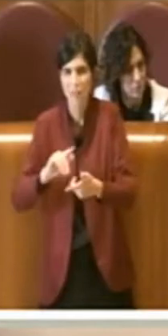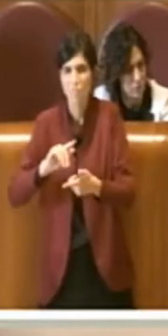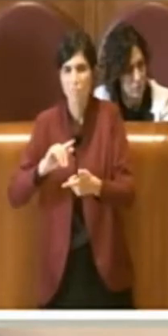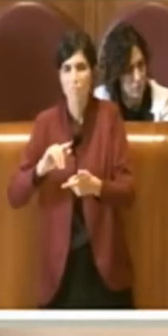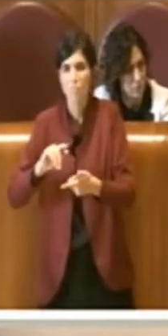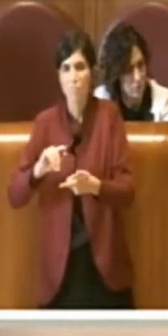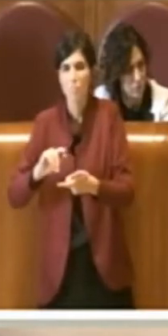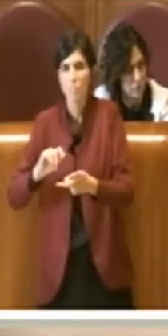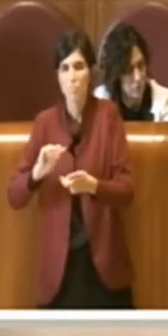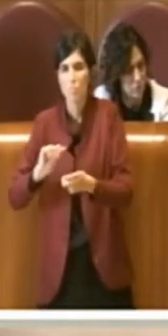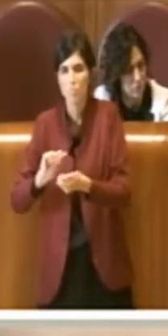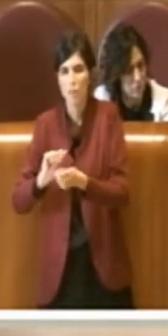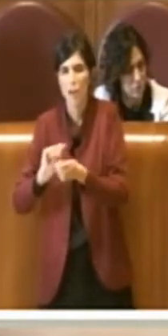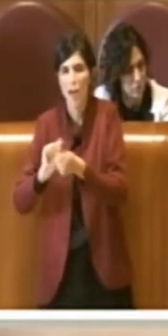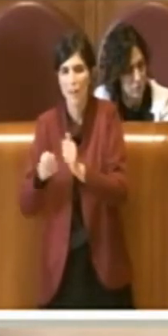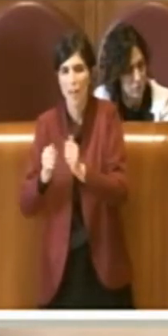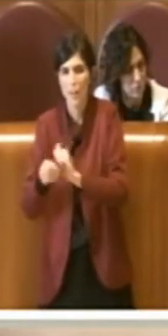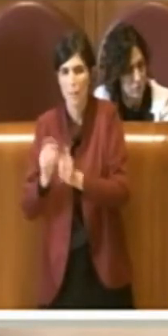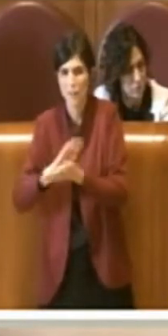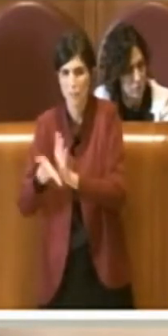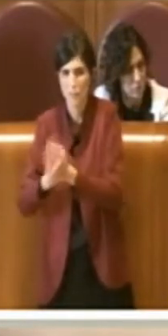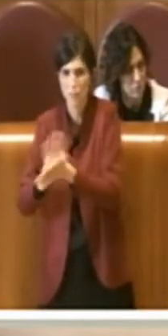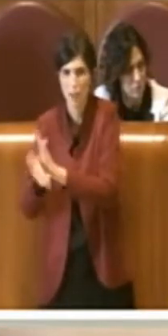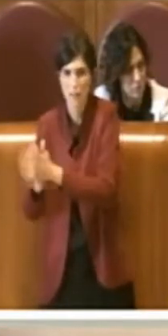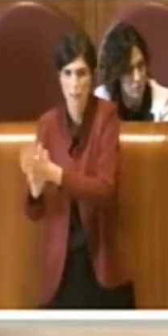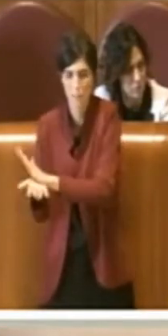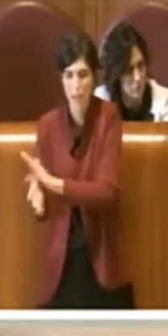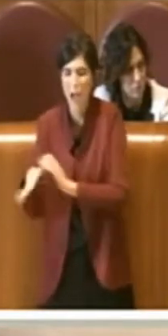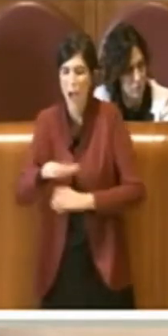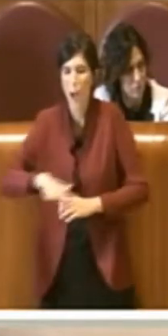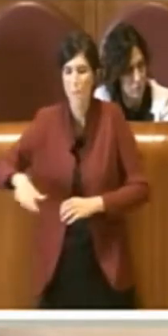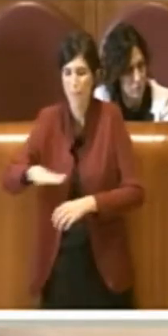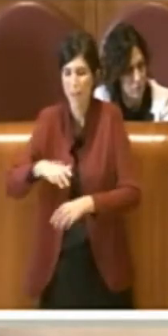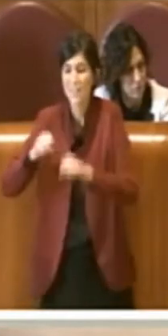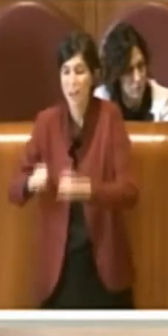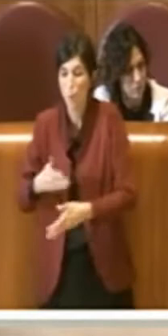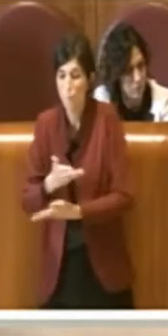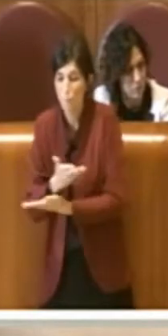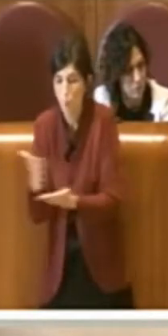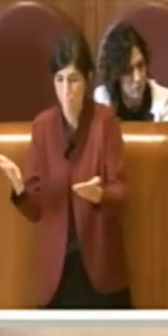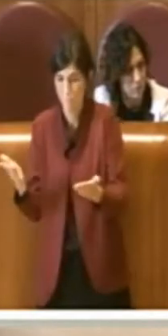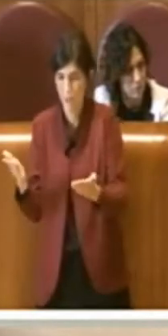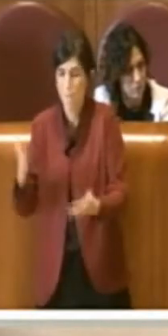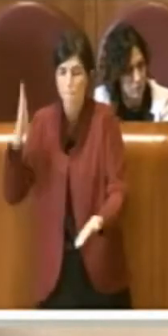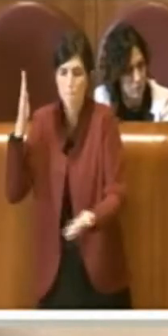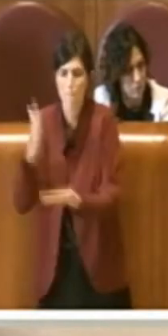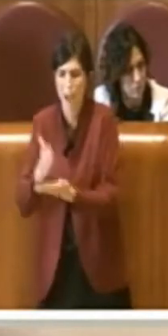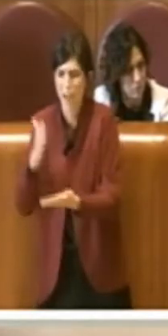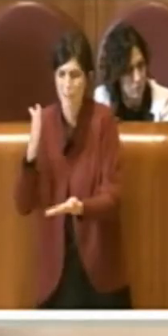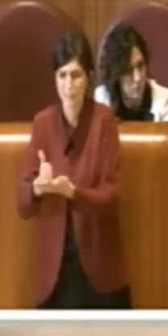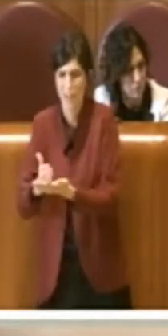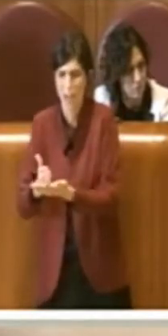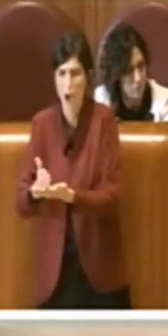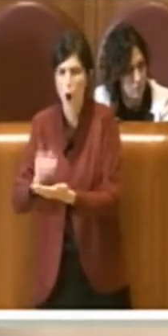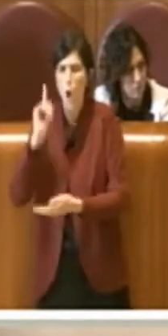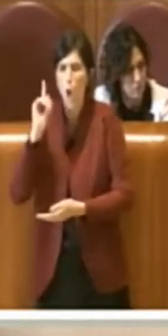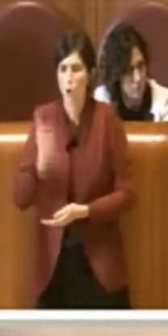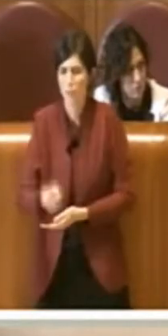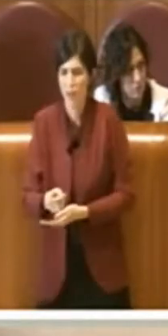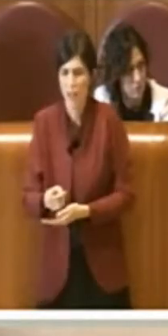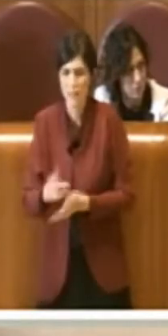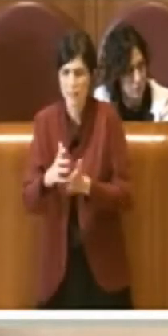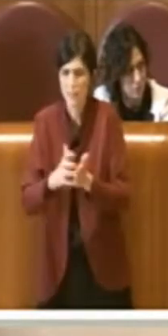derogare a norme poste a tutela dell'ambiente e della salute pubblica. Basta con le ordinanze.